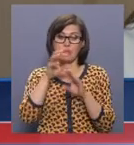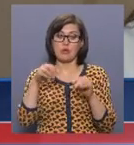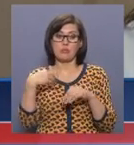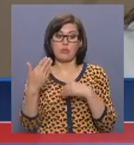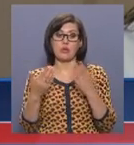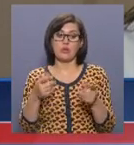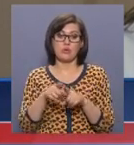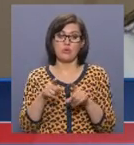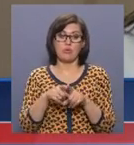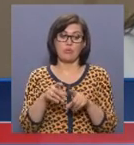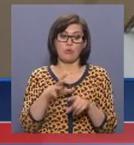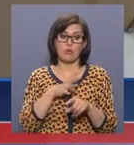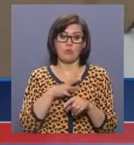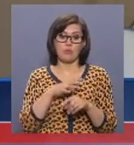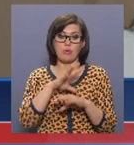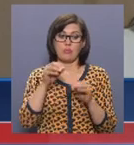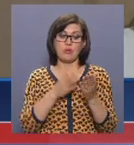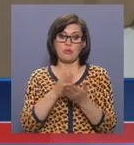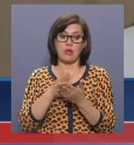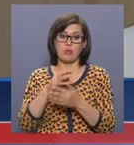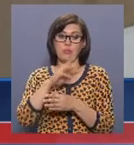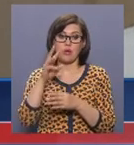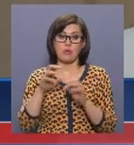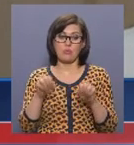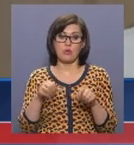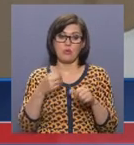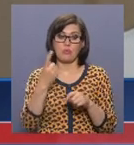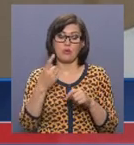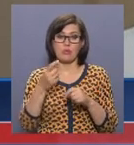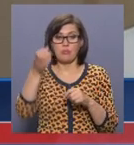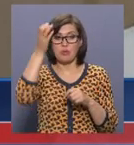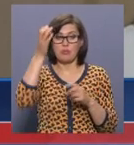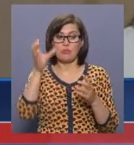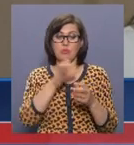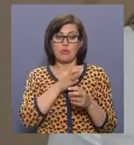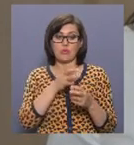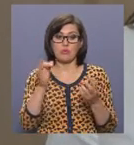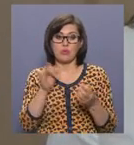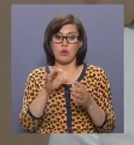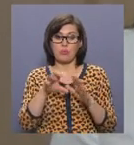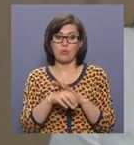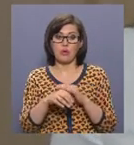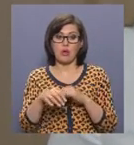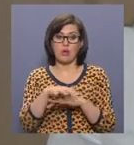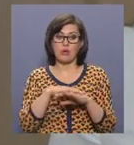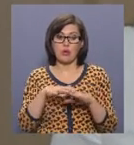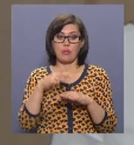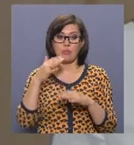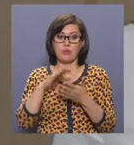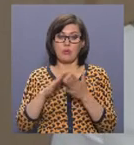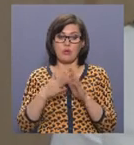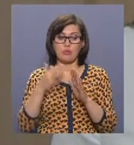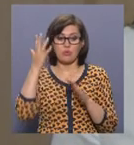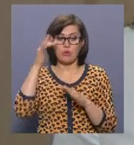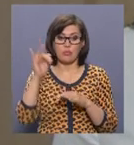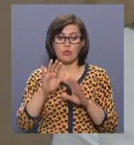жақтан, барлық сфераны қамту керек, себебі ол ең біріншісі білімді болу керек. Сонымен қатар осы халықтың қамын ойлау керек,